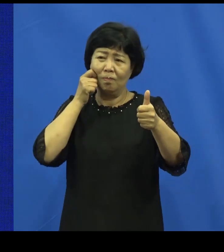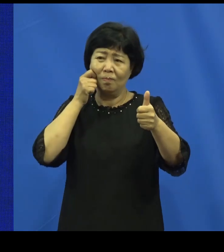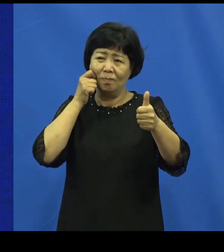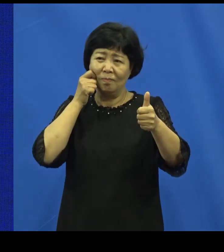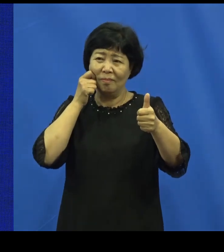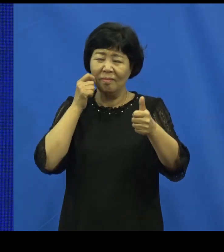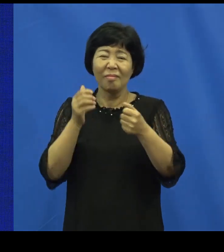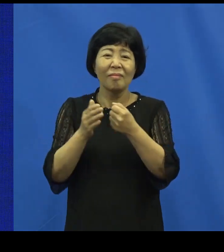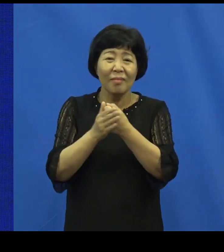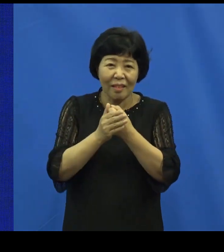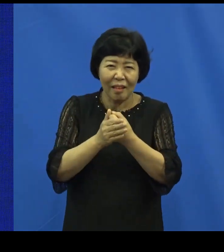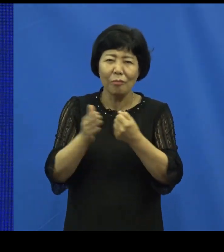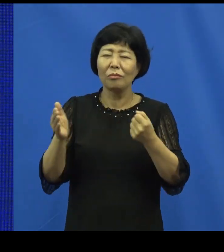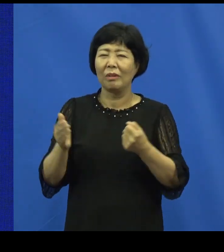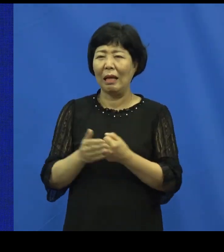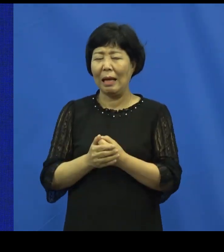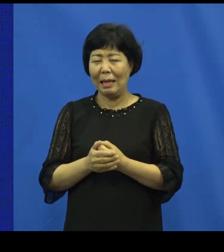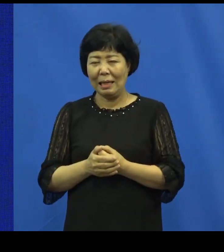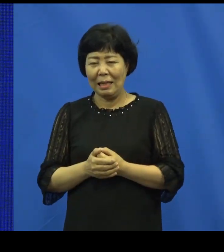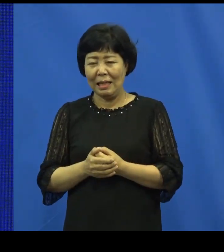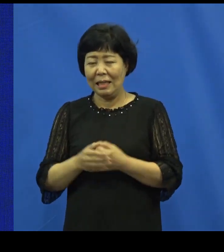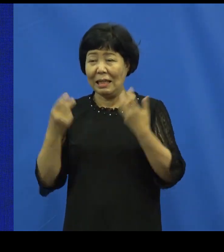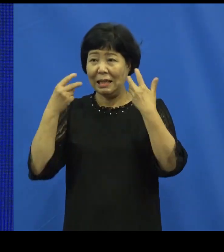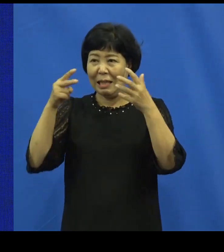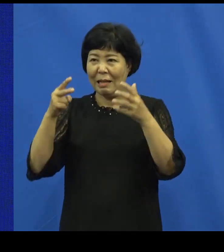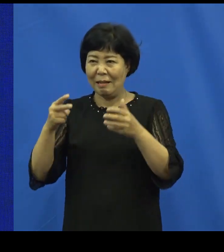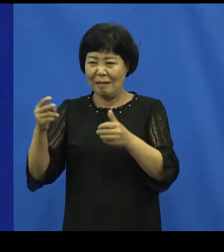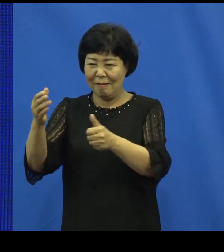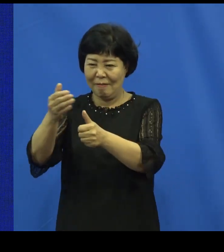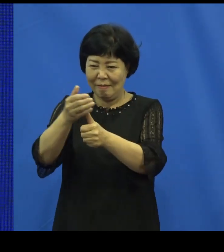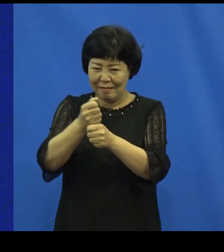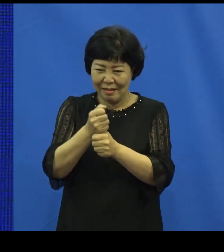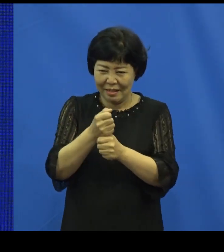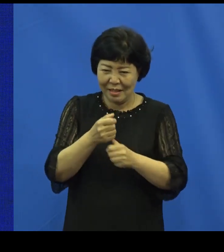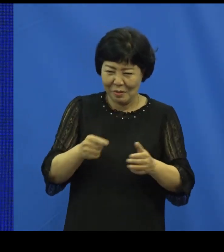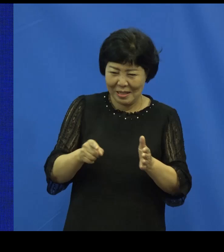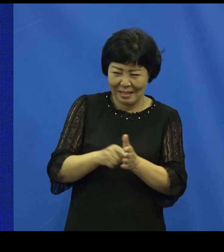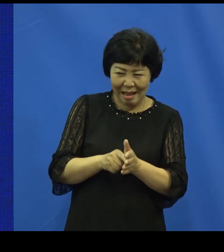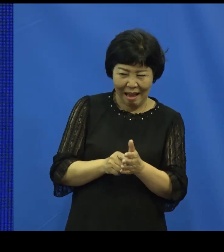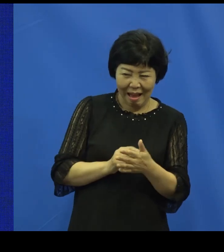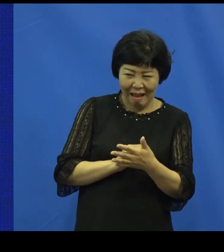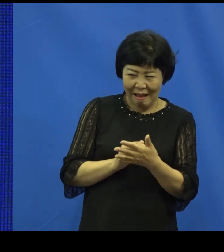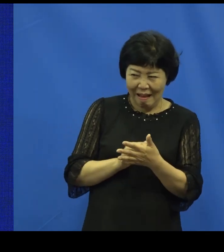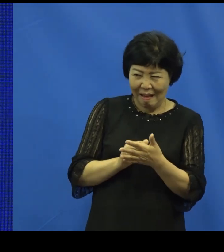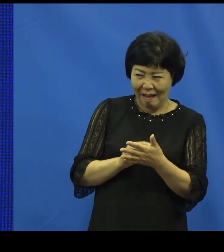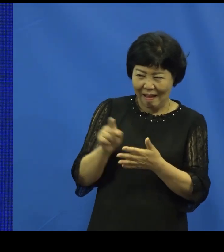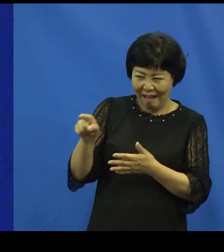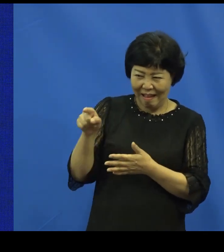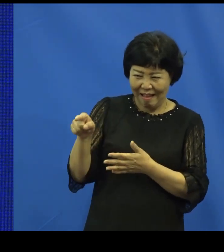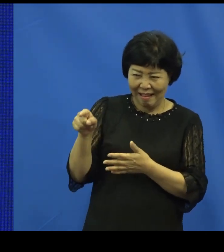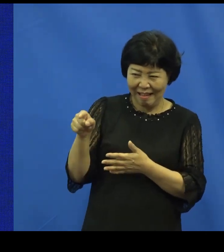그러니까 자신들이 놓은 이 덫이 성공했다고 여겼을 것입니다. 다니엘이 코너로 몰립니다.